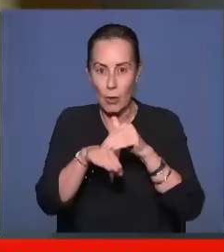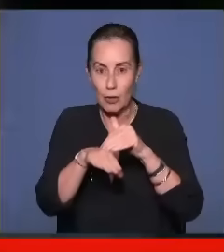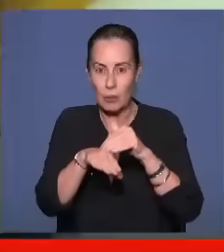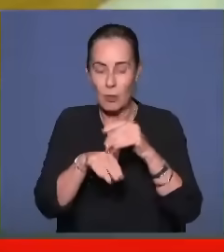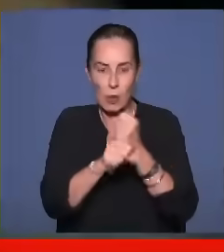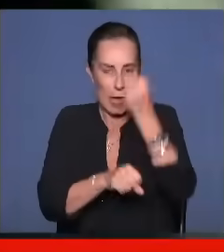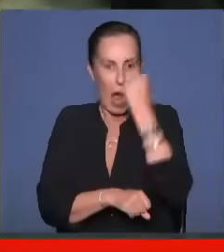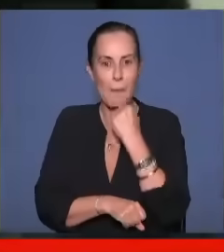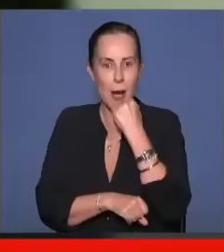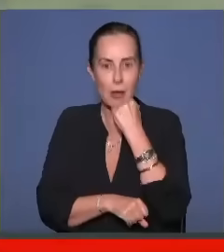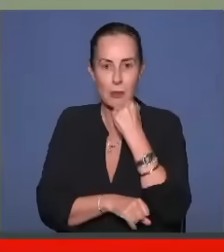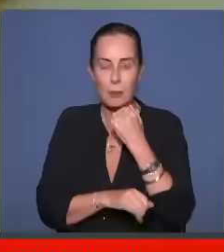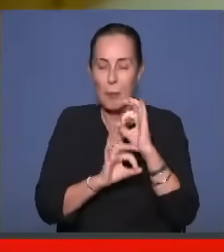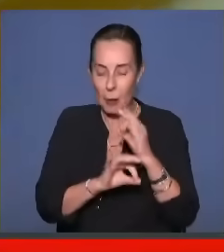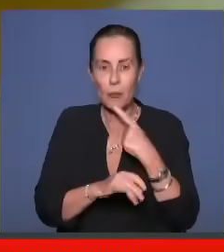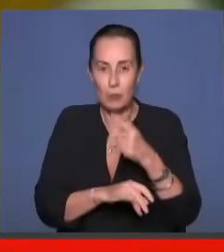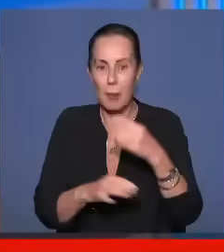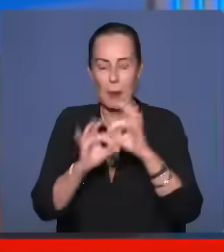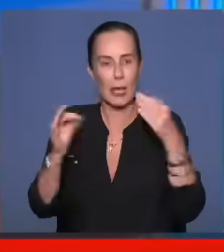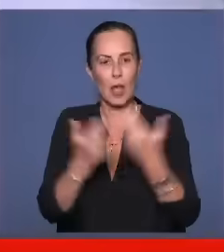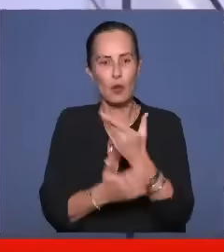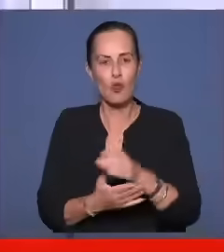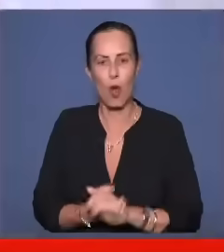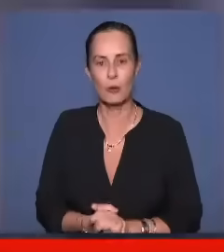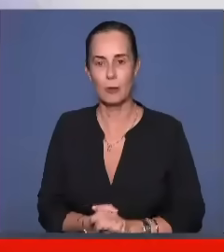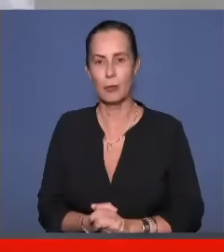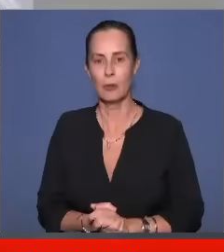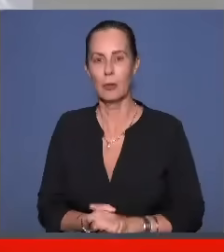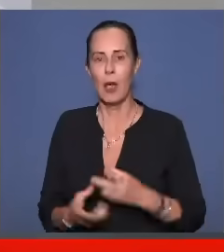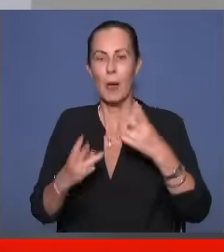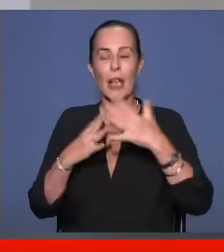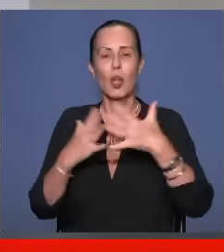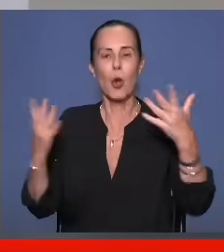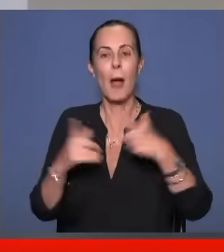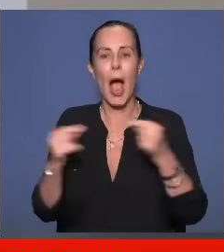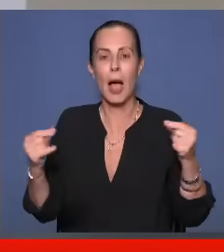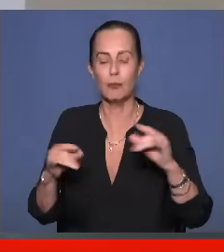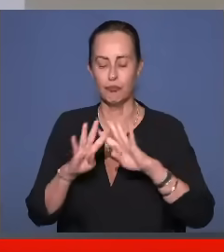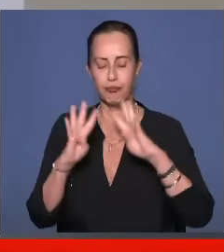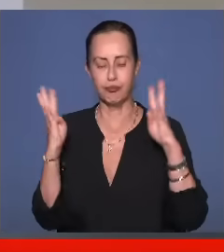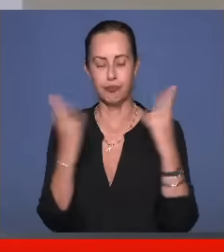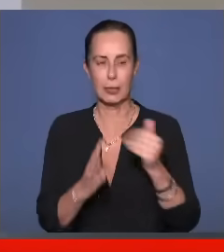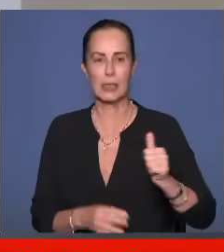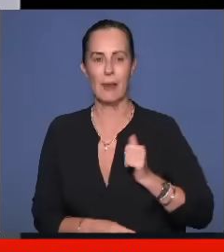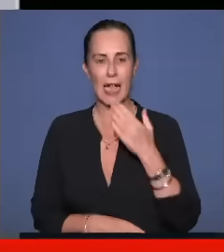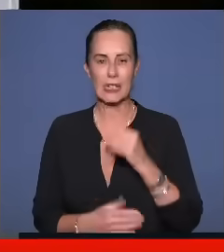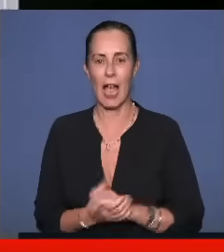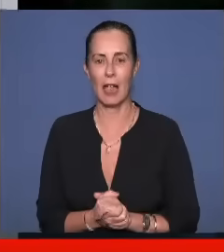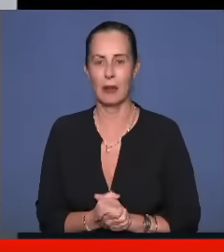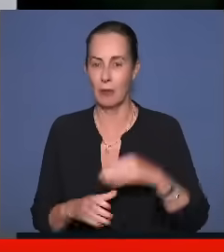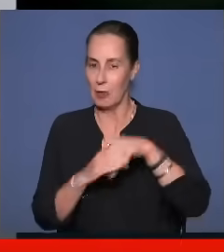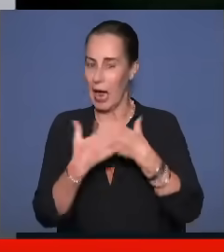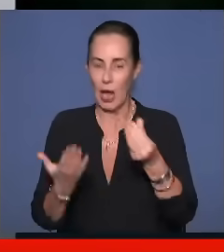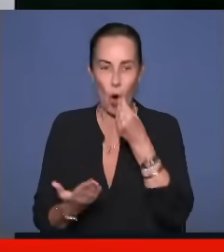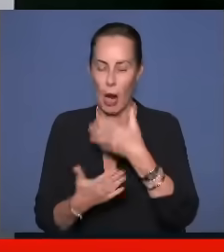החמאס, מובאות כלשונן בפתח מהדורות. Gaza's largest hospital surrounded by Israeli forces. Inside, no food,